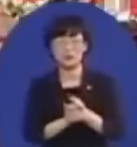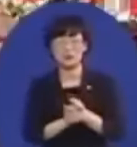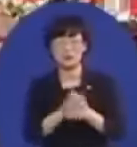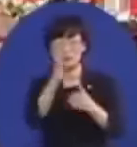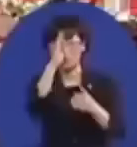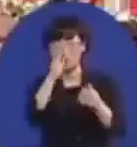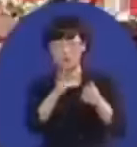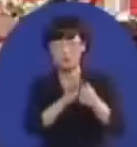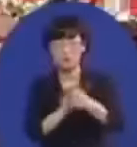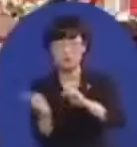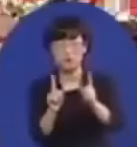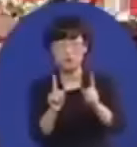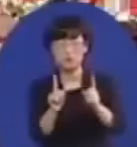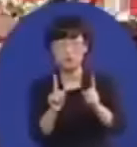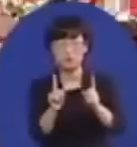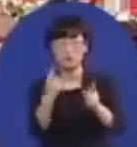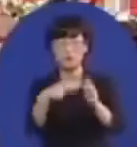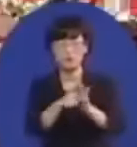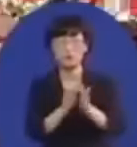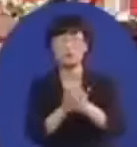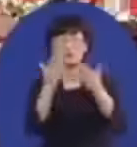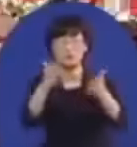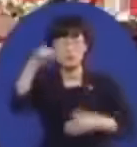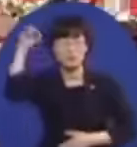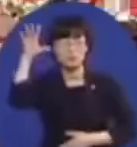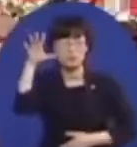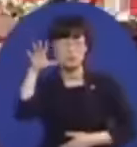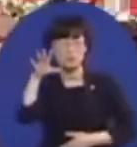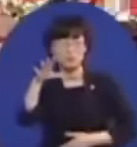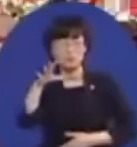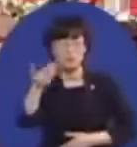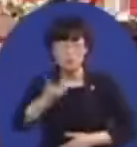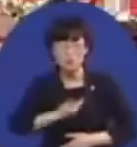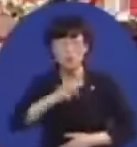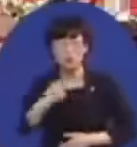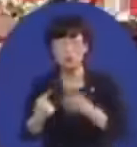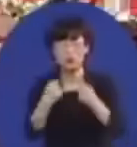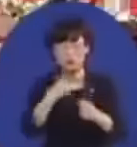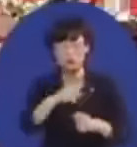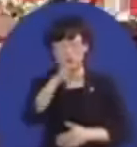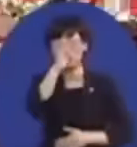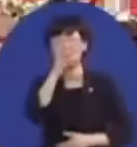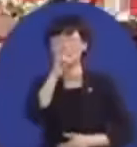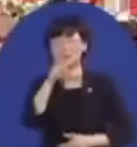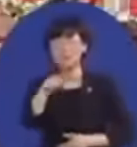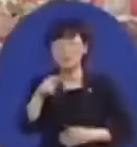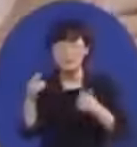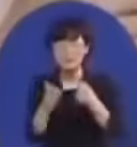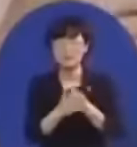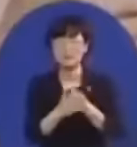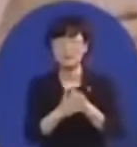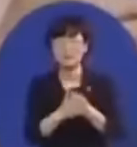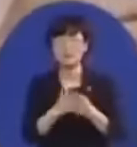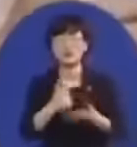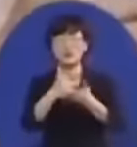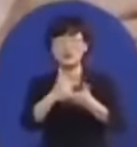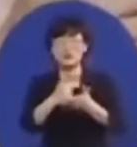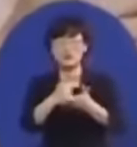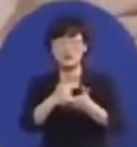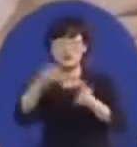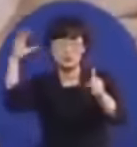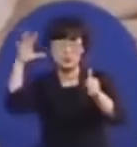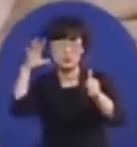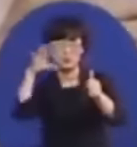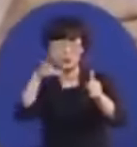병 있는 사람들이 있습니다. 빛을 받고도 병이 있습니다. 그러므로 주님 빛 앞에